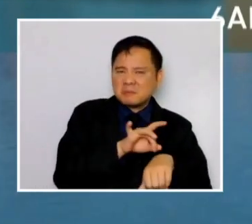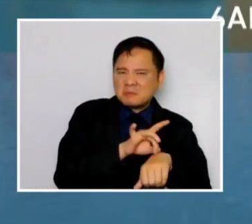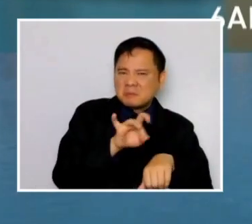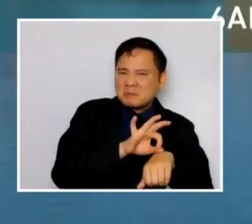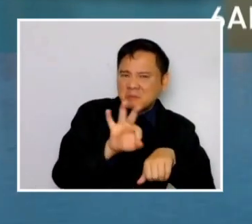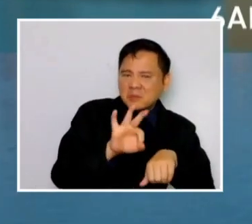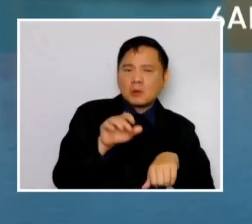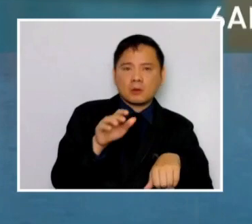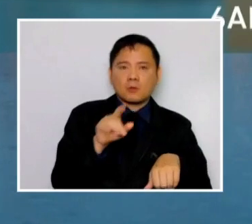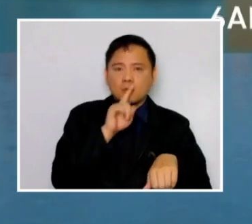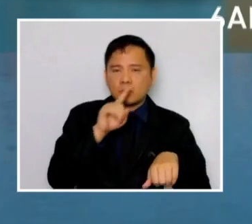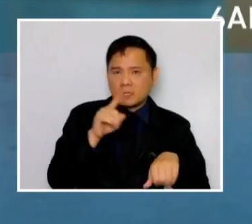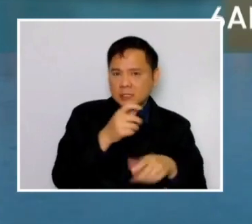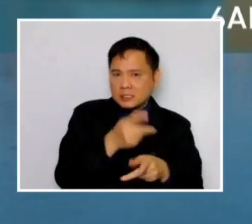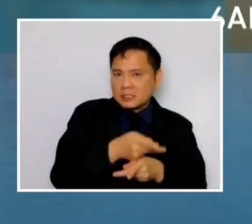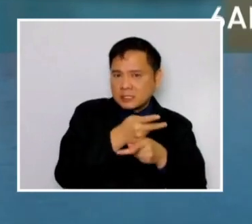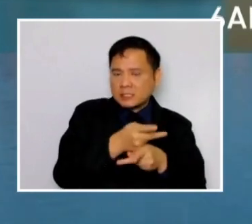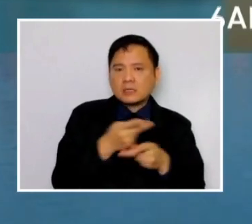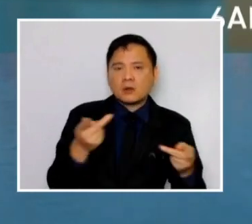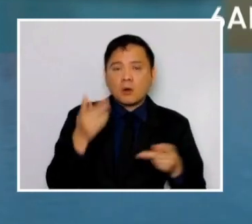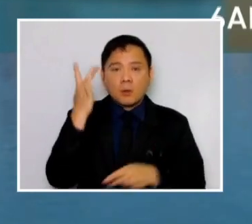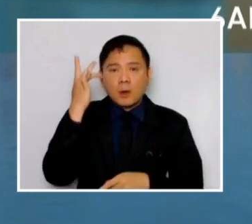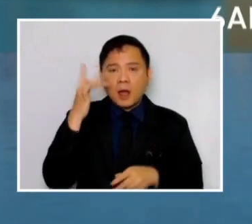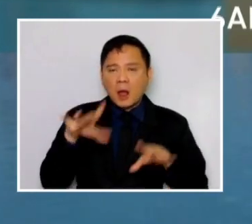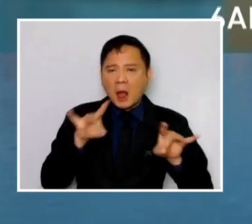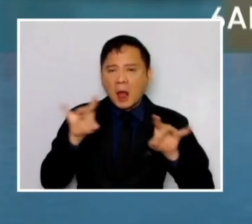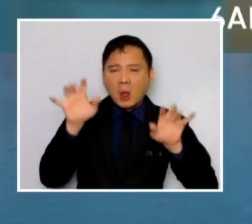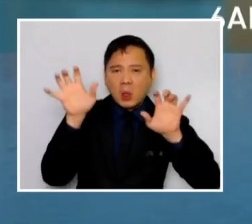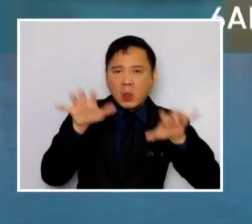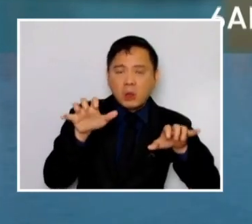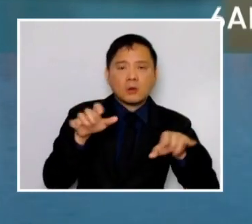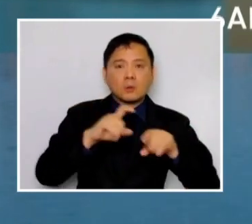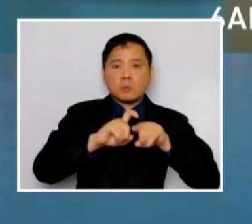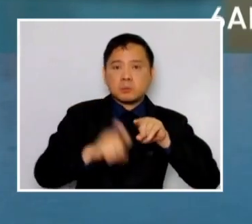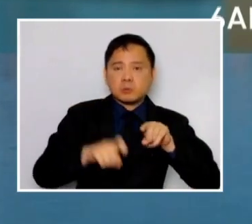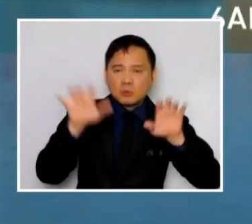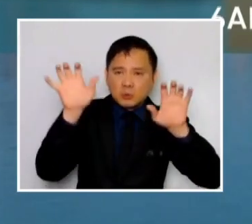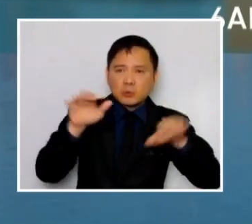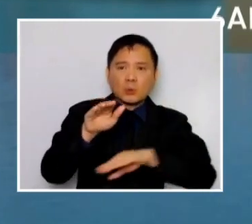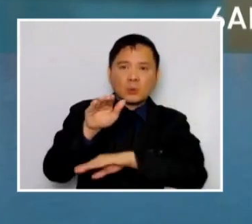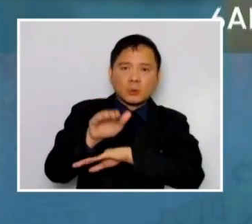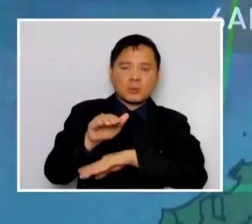maghapon at mataas ang tsansa ng thunderstorm sa tanghali at hapon.